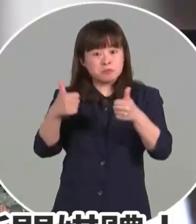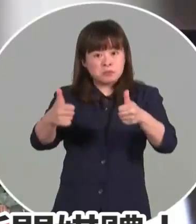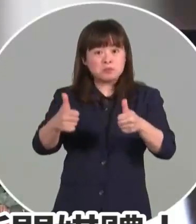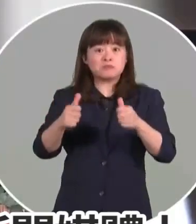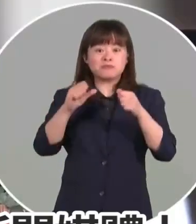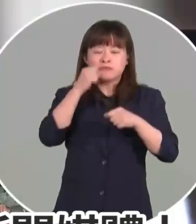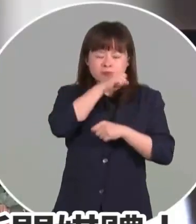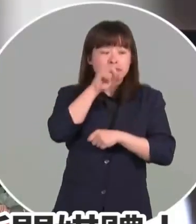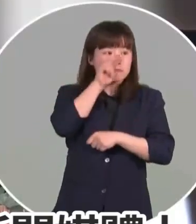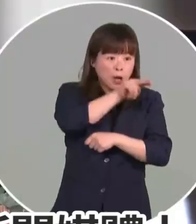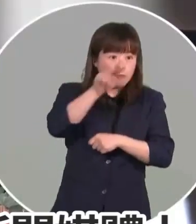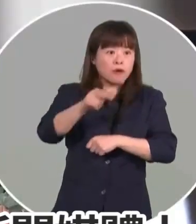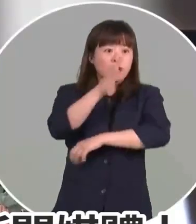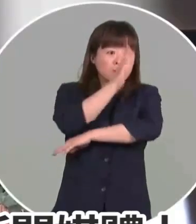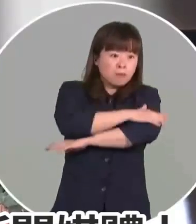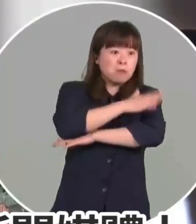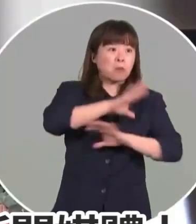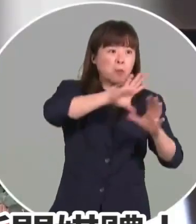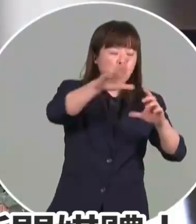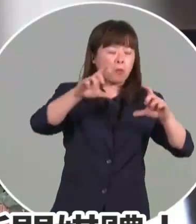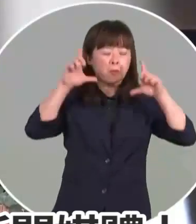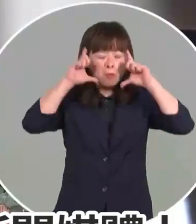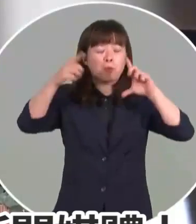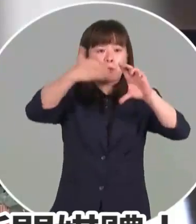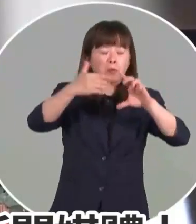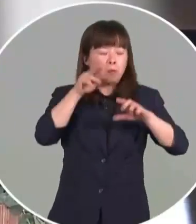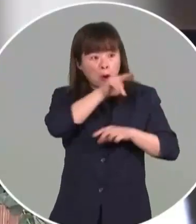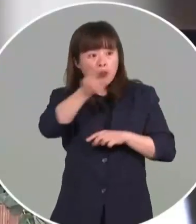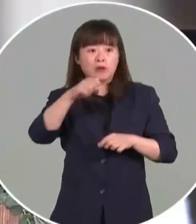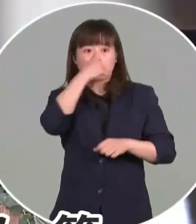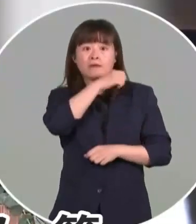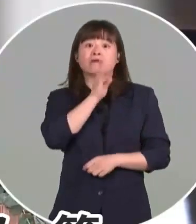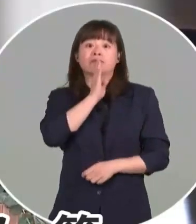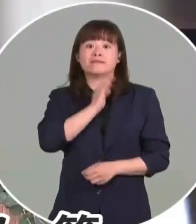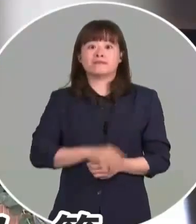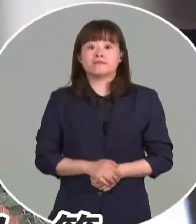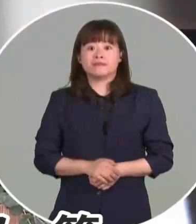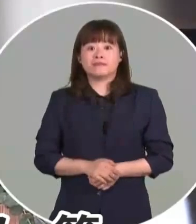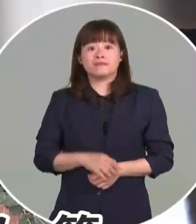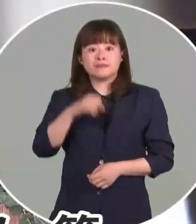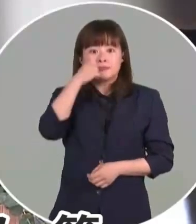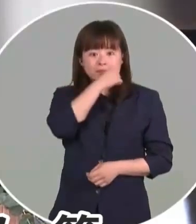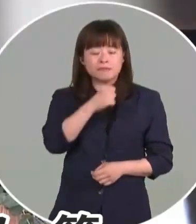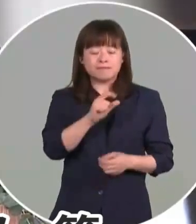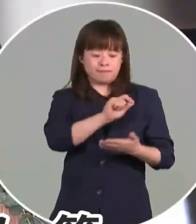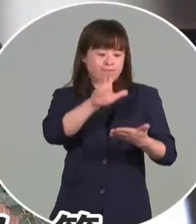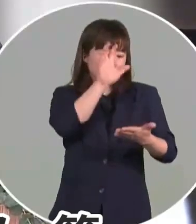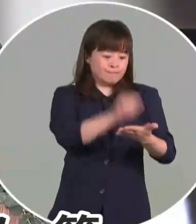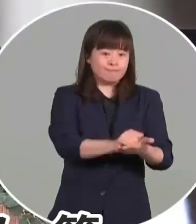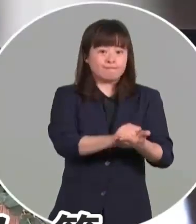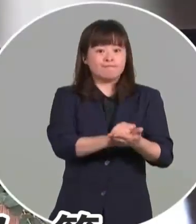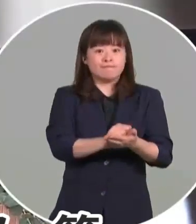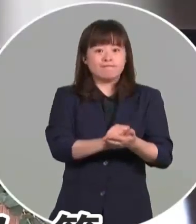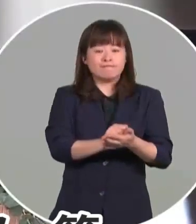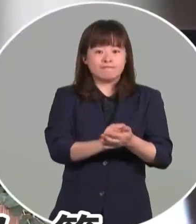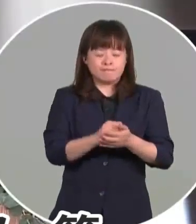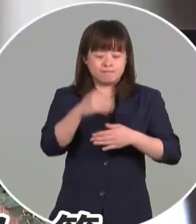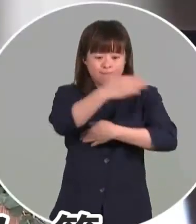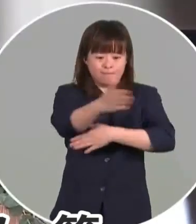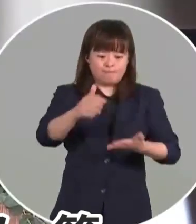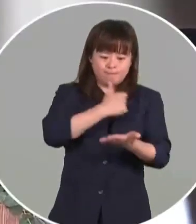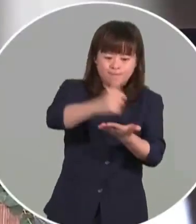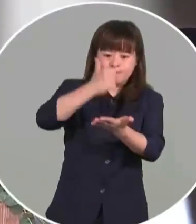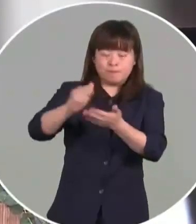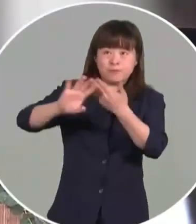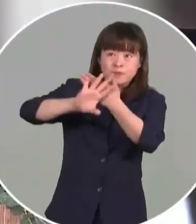台湾出现在全世界的各大新闻媒体上，台湾也写在我们一箱又